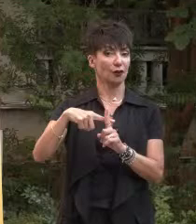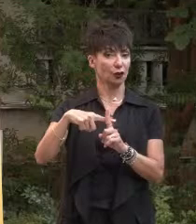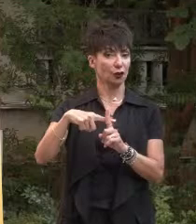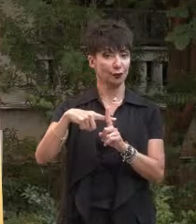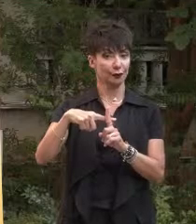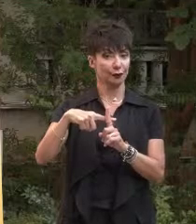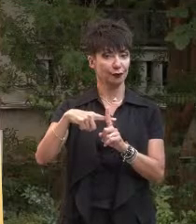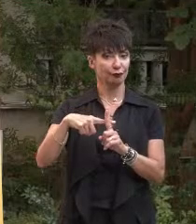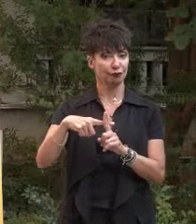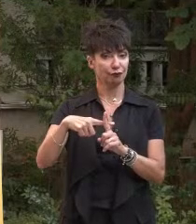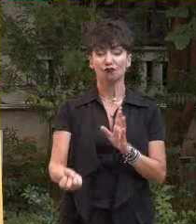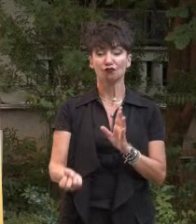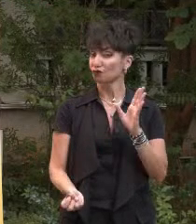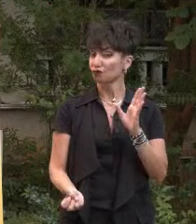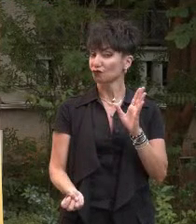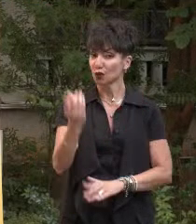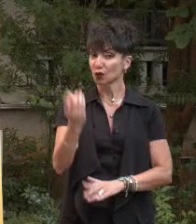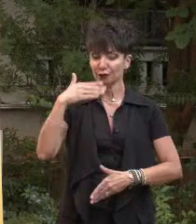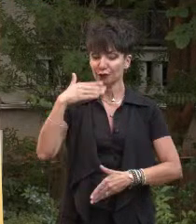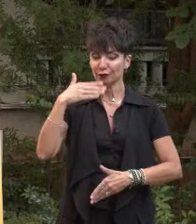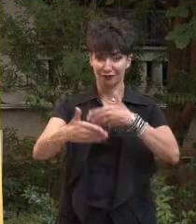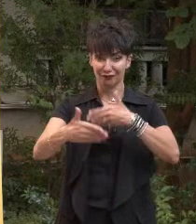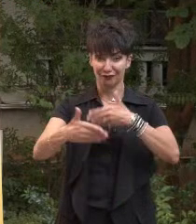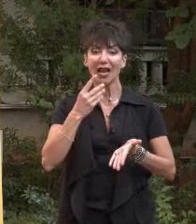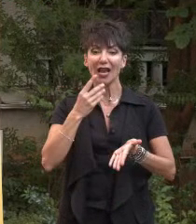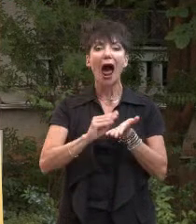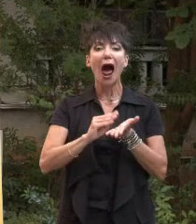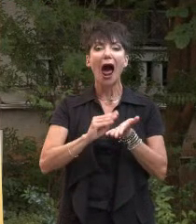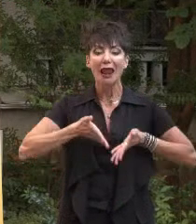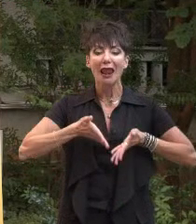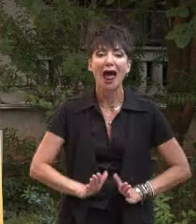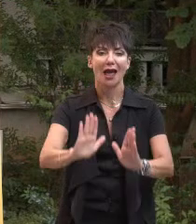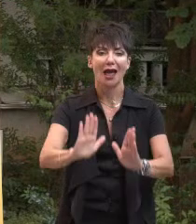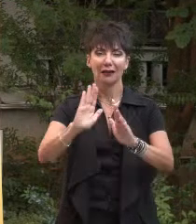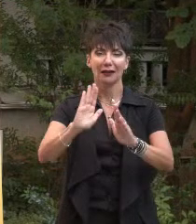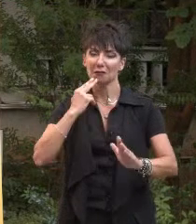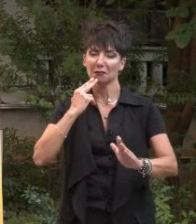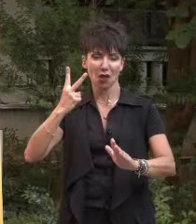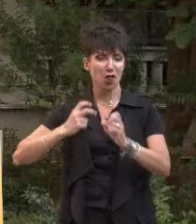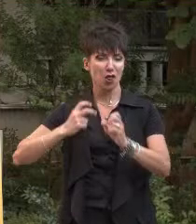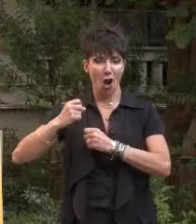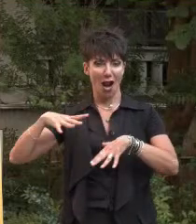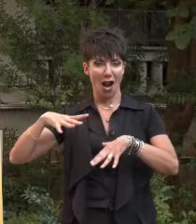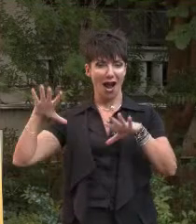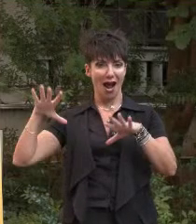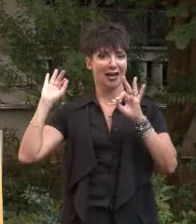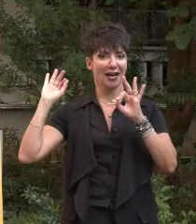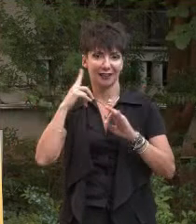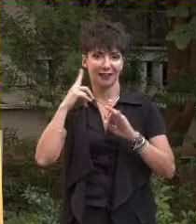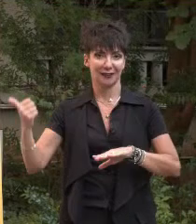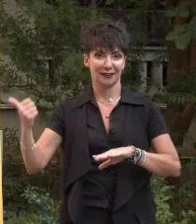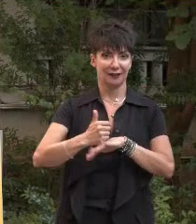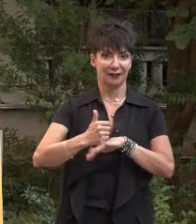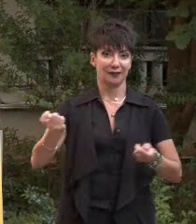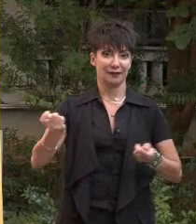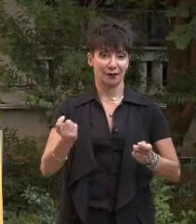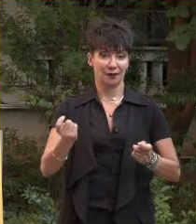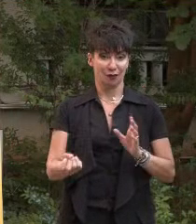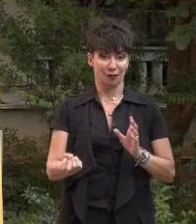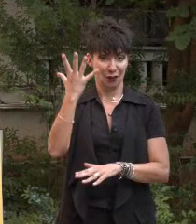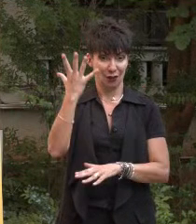στη νέα αναγεννητική του πορεία που έχει ξεκινήσει εδώ και 2 χρόνια έχει ως αιχμή